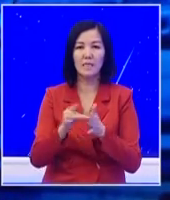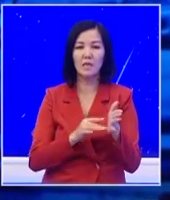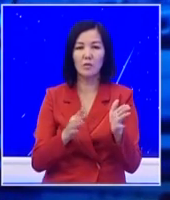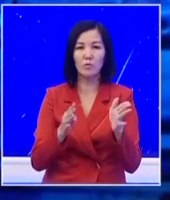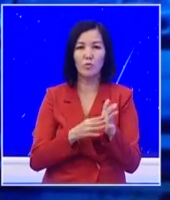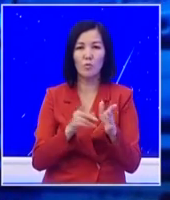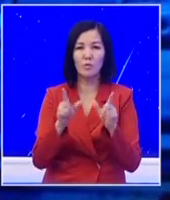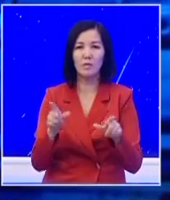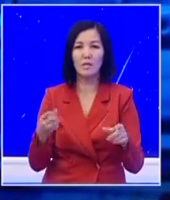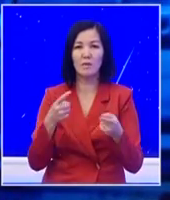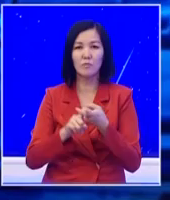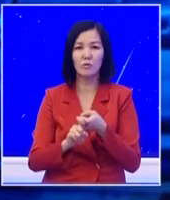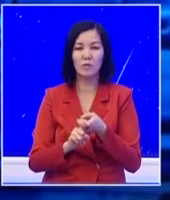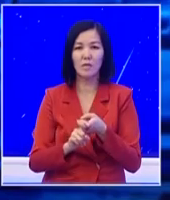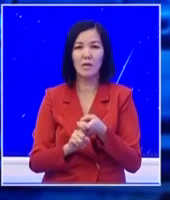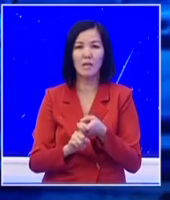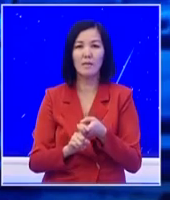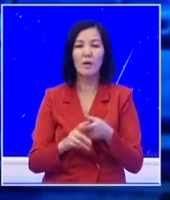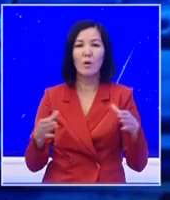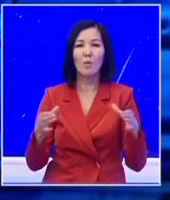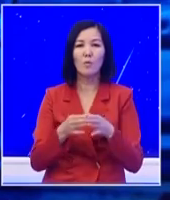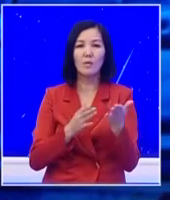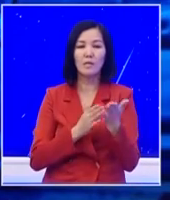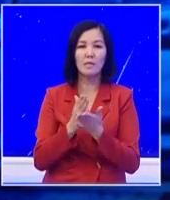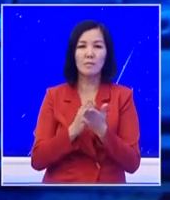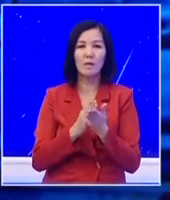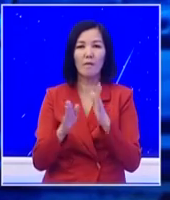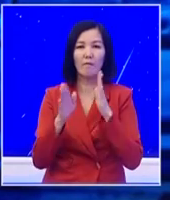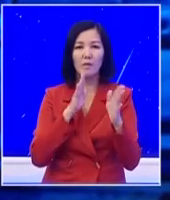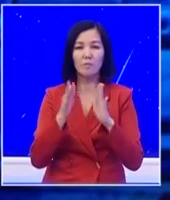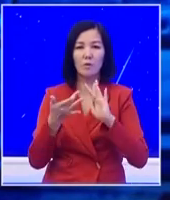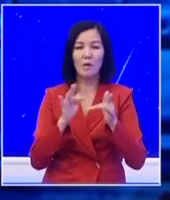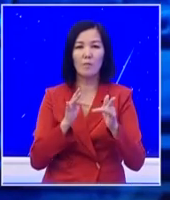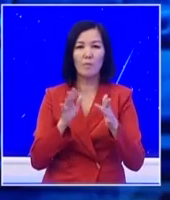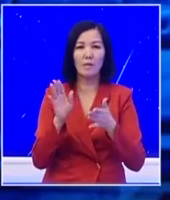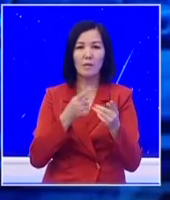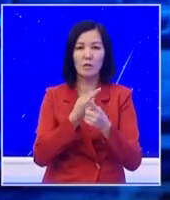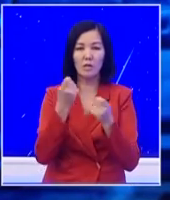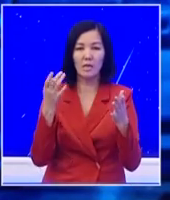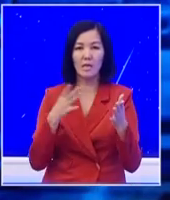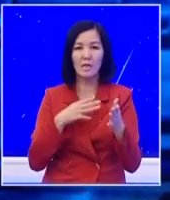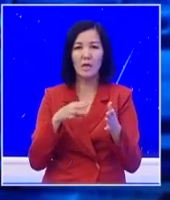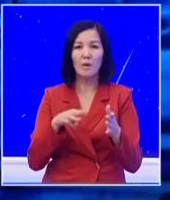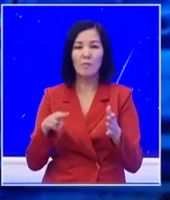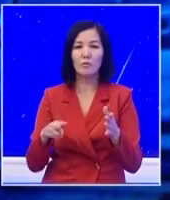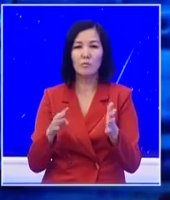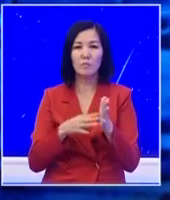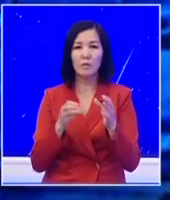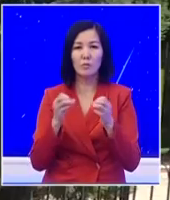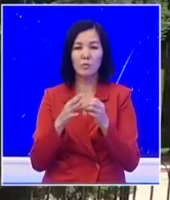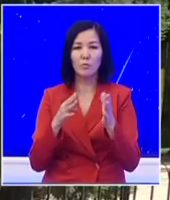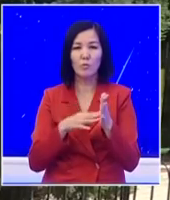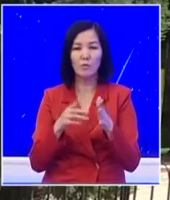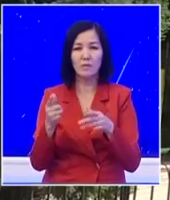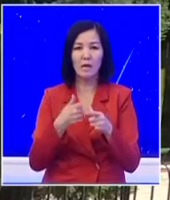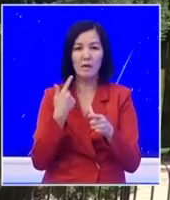індетке шалдыққан. Мұндай ақпаратты осы органның қызметкерлері Facebook әлеуметтік парақшасында жариялады. Маусымның 8 мен 19